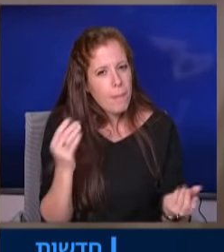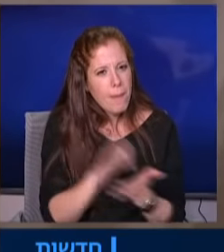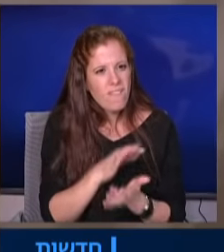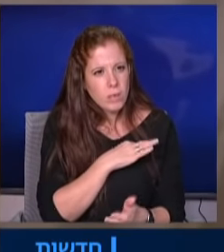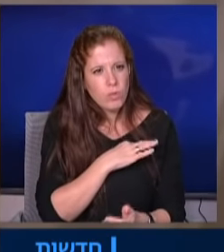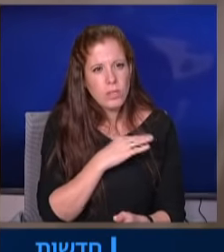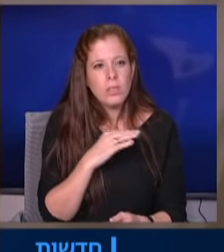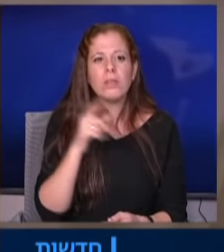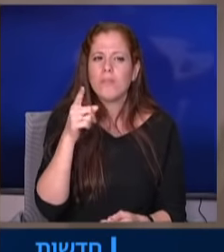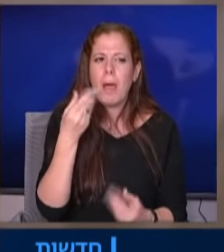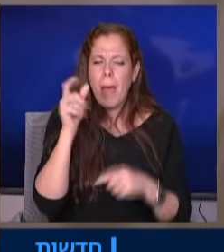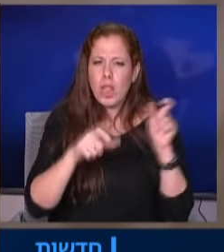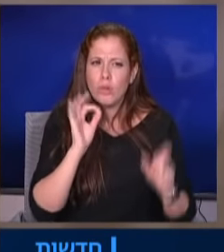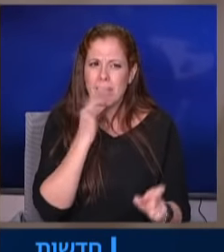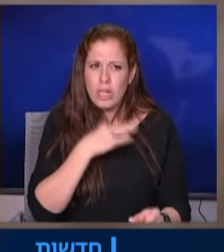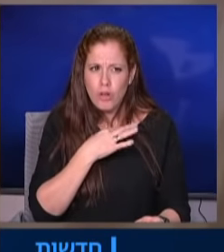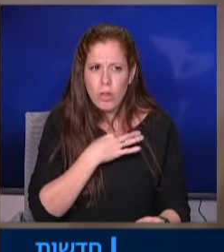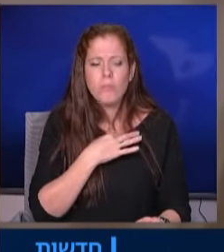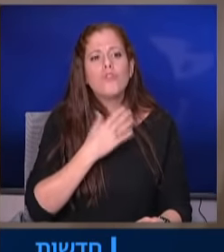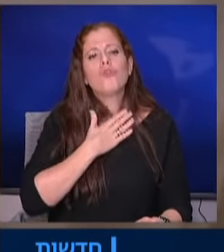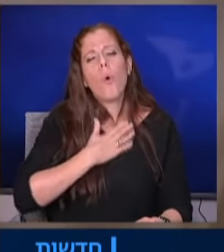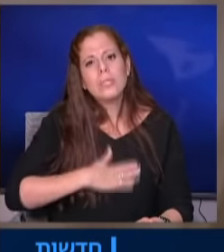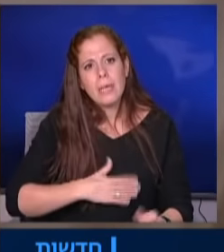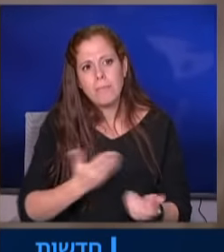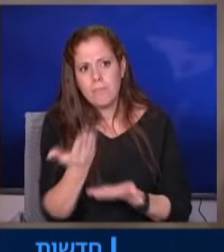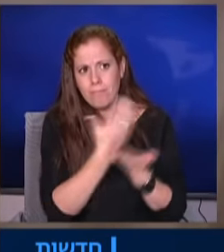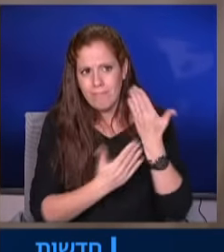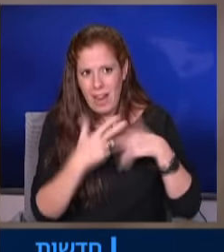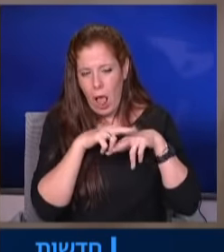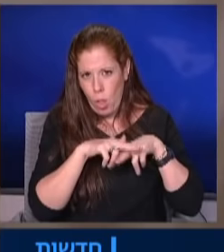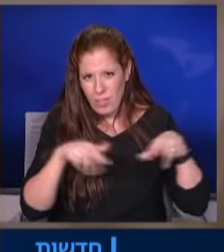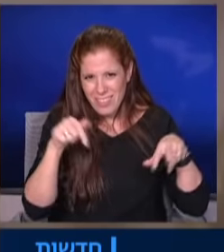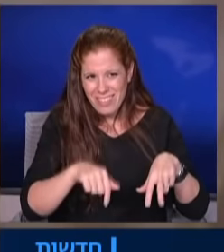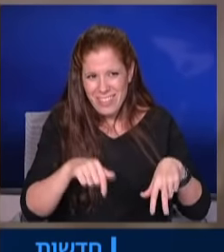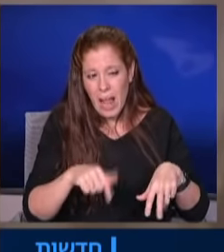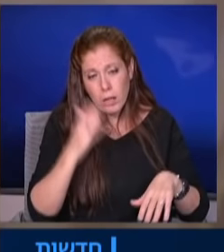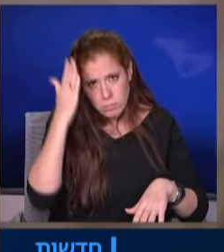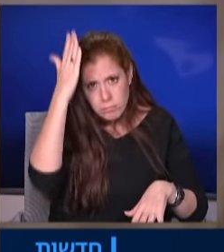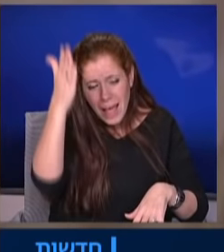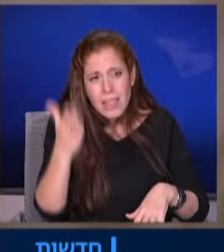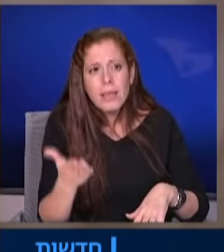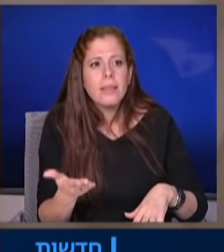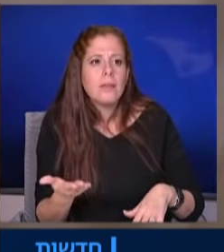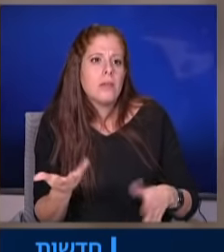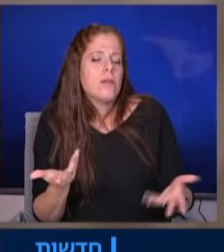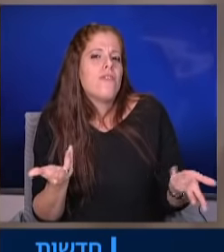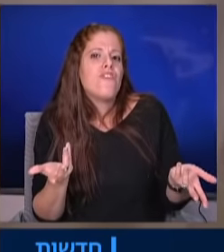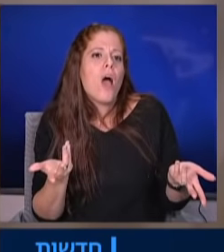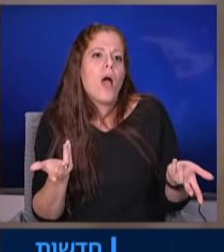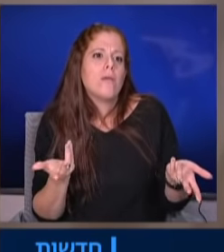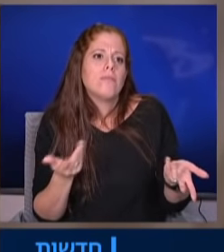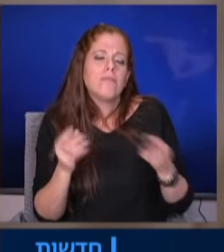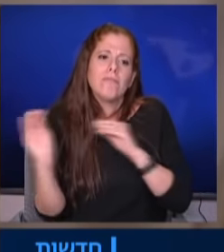know and many people from my age that are thinking about doing Aliyah in a future probably and